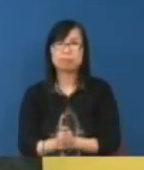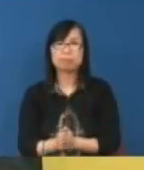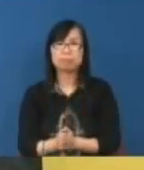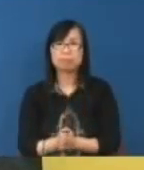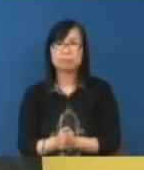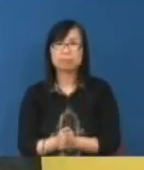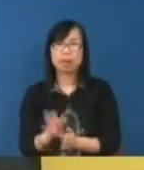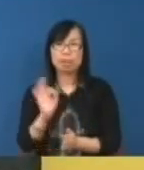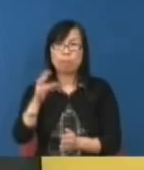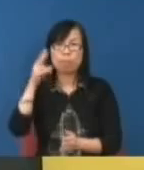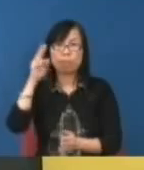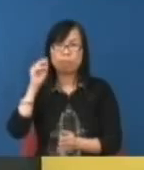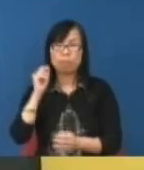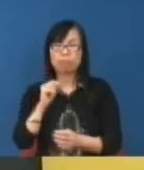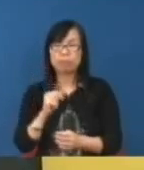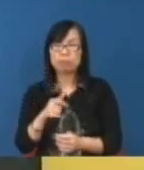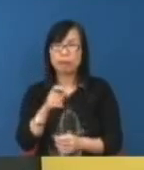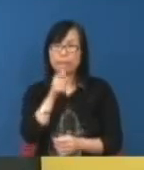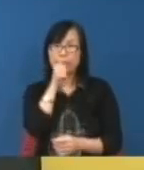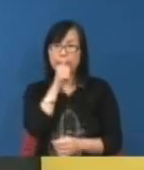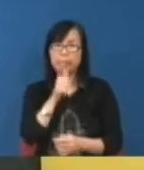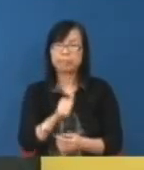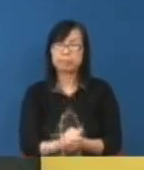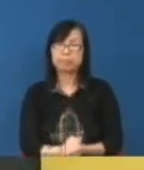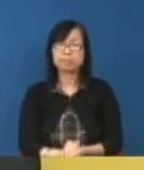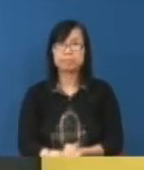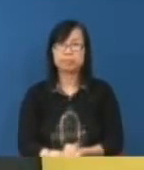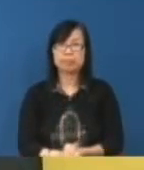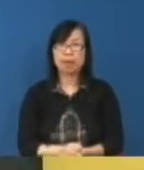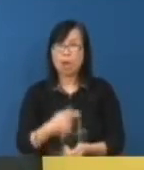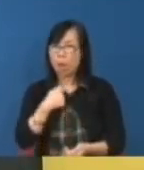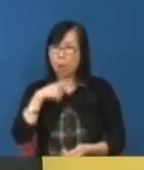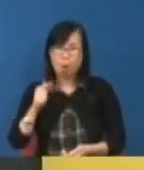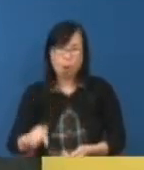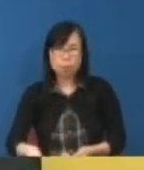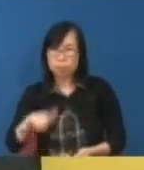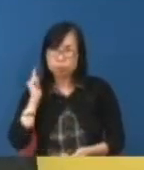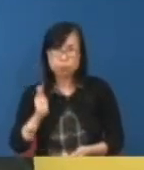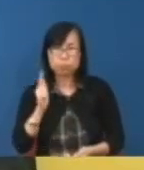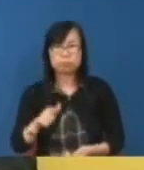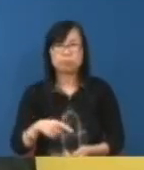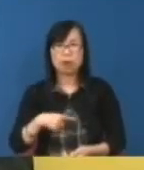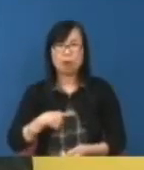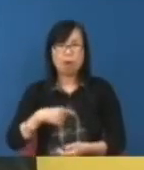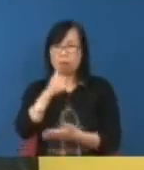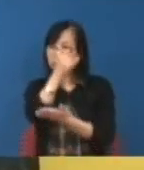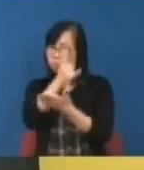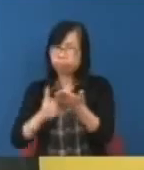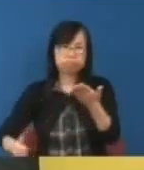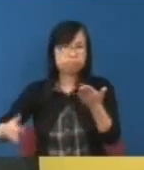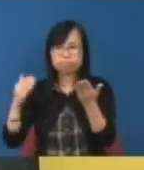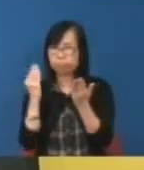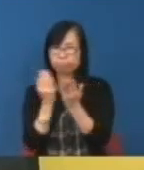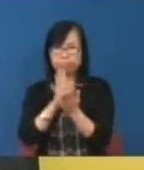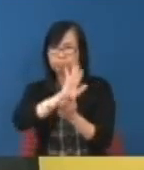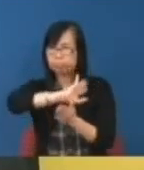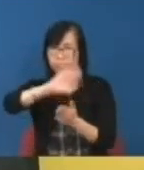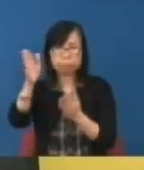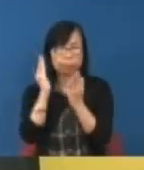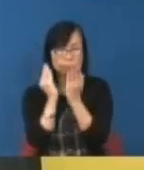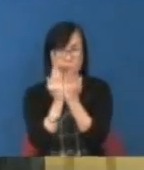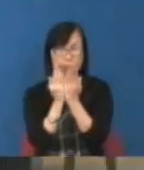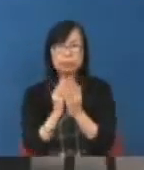豆，你係咪真係腳痛？我係腳痛咧。佢又問阿媽：你我係咪腳痛？問個菲傭：我係咪腳痛？大家都拍咗佢：係啦係啦，腳痛啊，冇